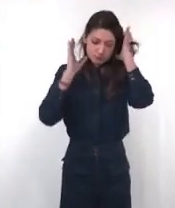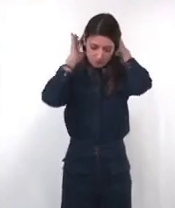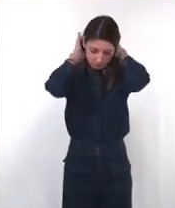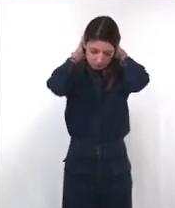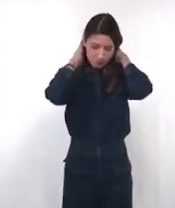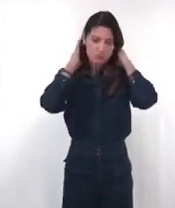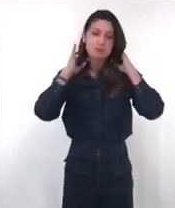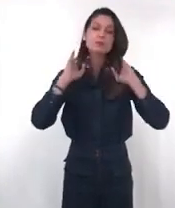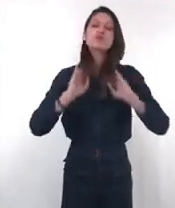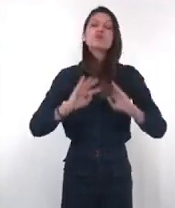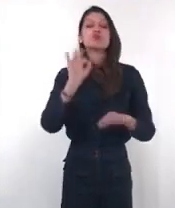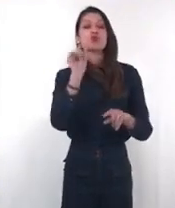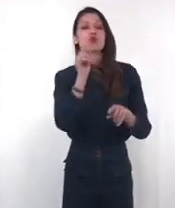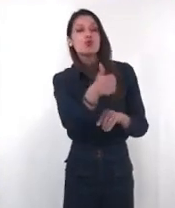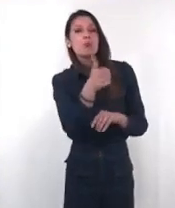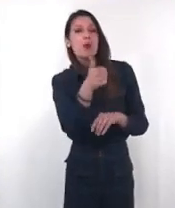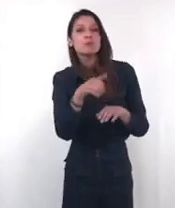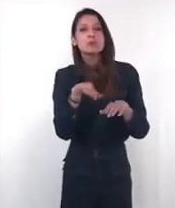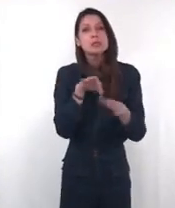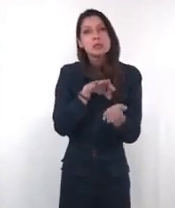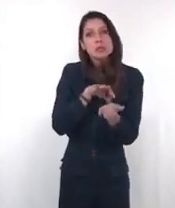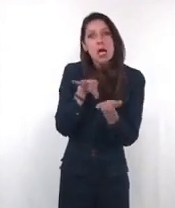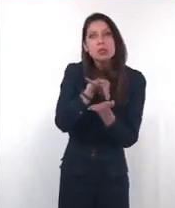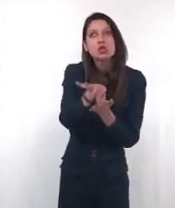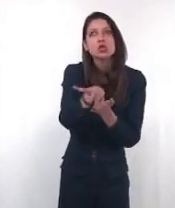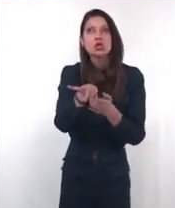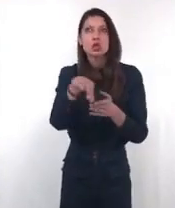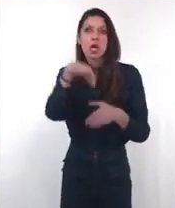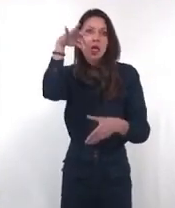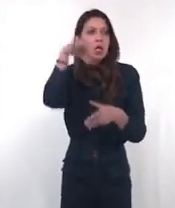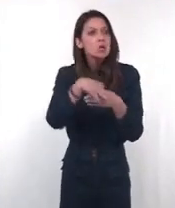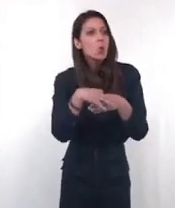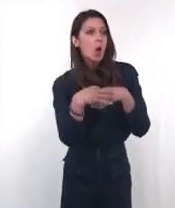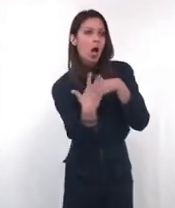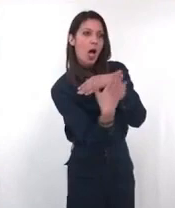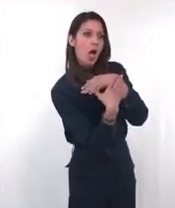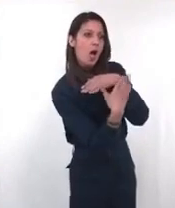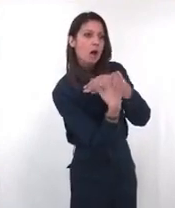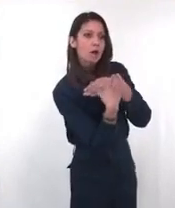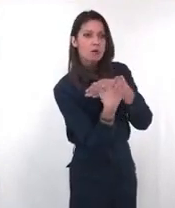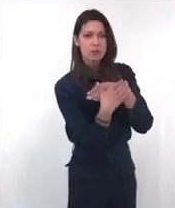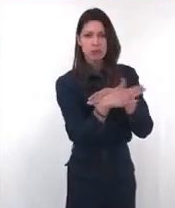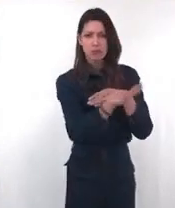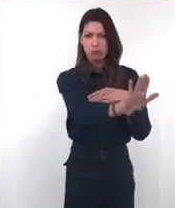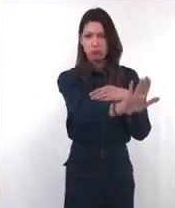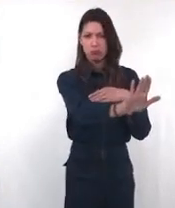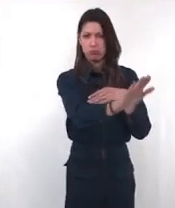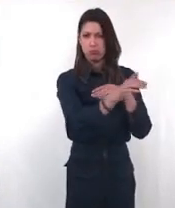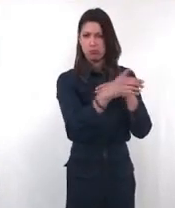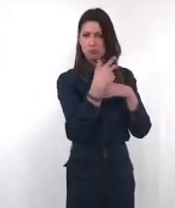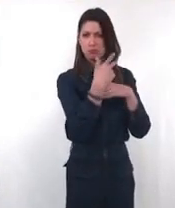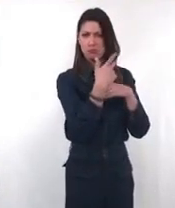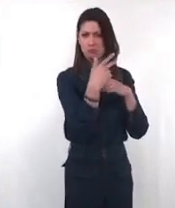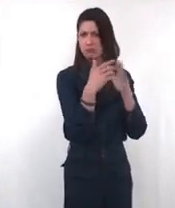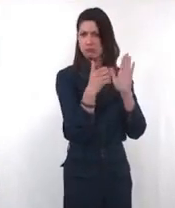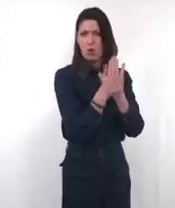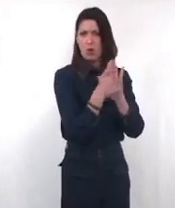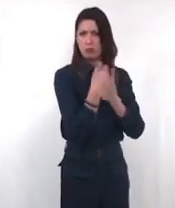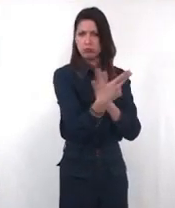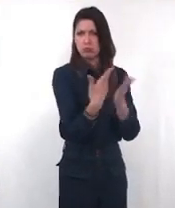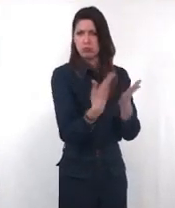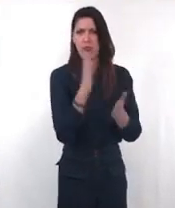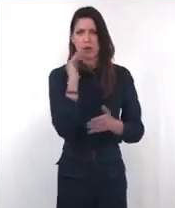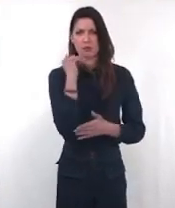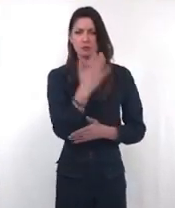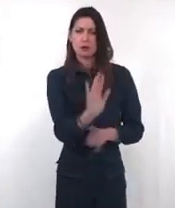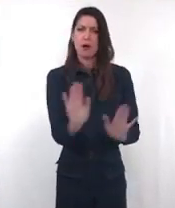conseils sur les stratégies électorales. Enfin, restez à votre place. Je n'ai pas besoin de vos conseils s'agissant de la façon dont doit opérer